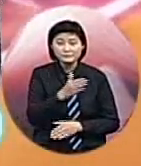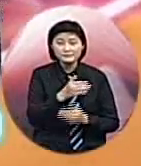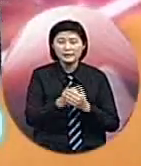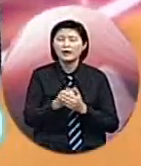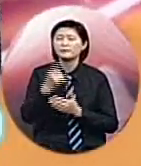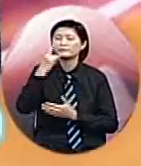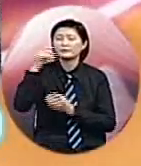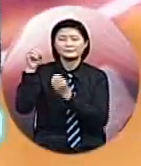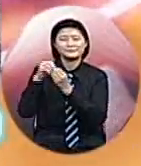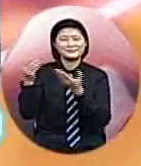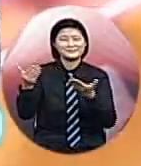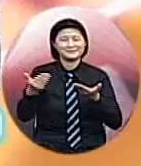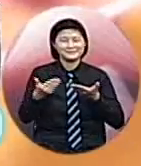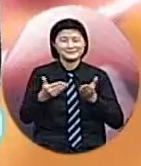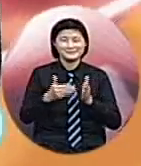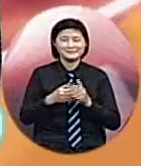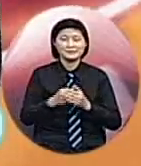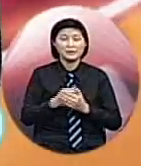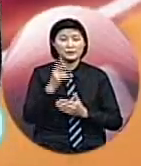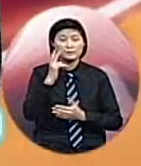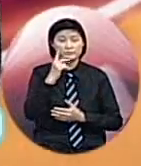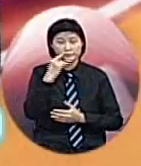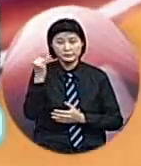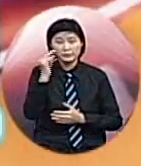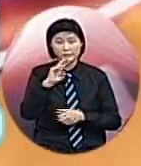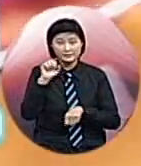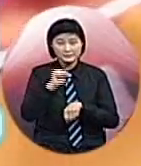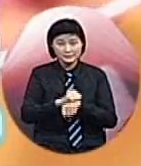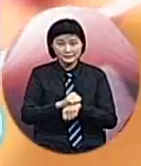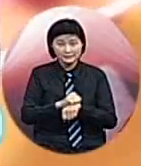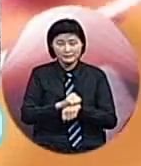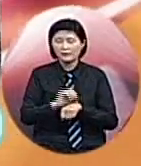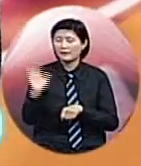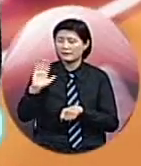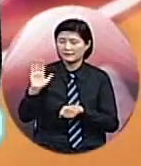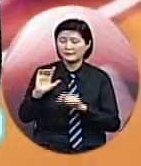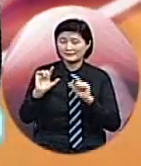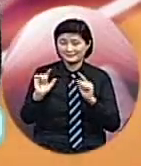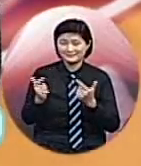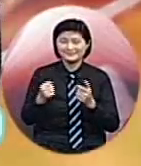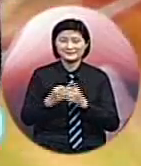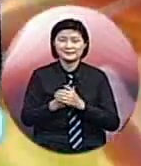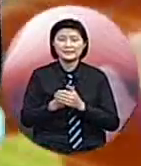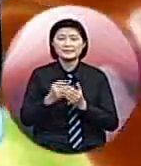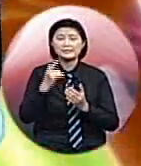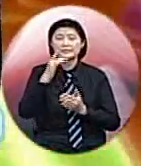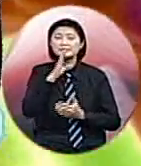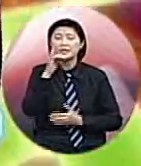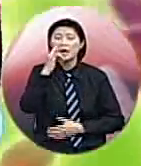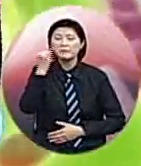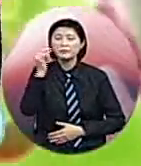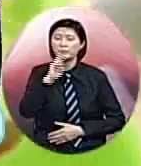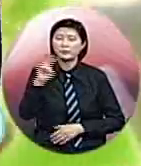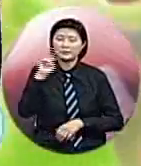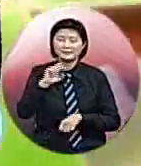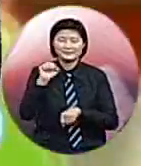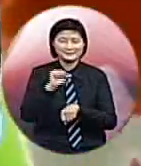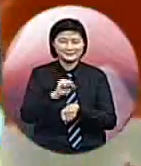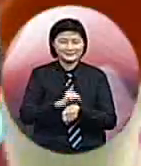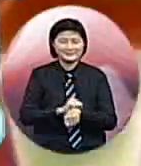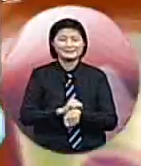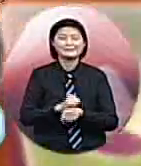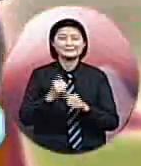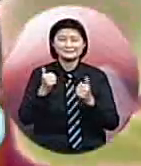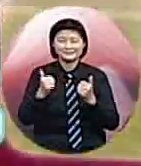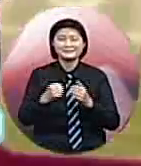부모님이 물려주셨어요. 부모님이 네. 어떻게 노래를 하셨던 분이었어요? 아니요. 그럼요. 친정 어머님이 노래를 잘 하셨었어요.